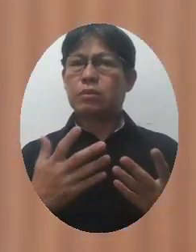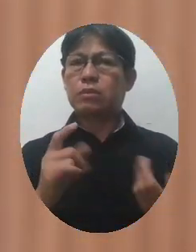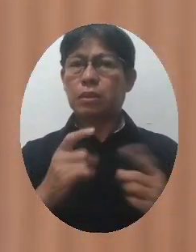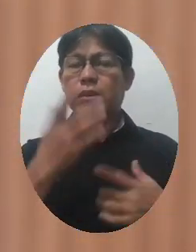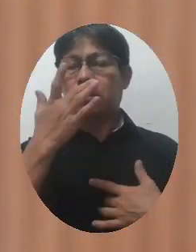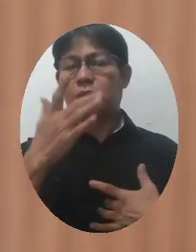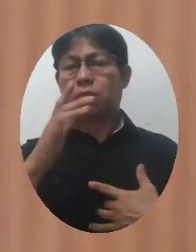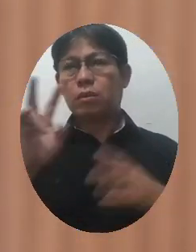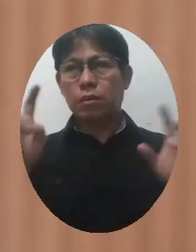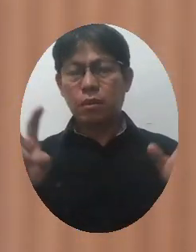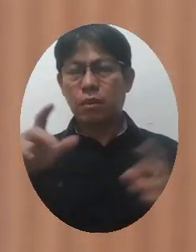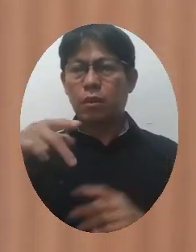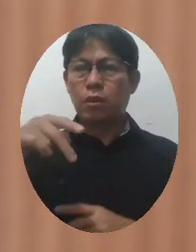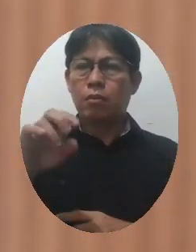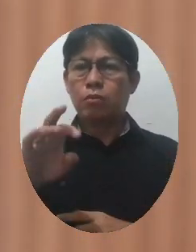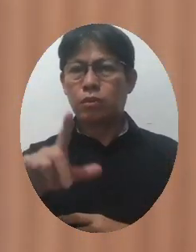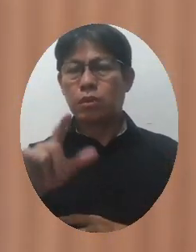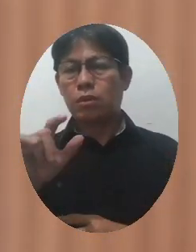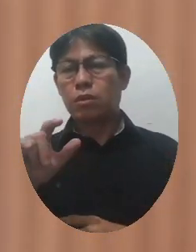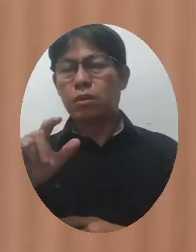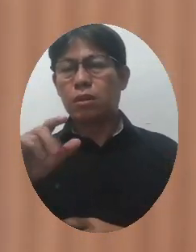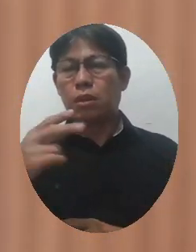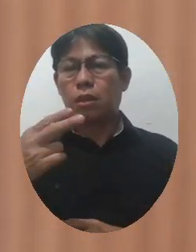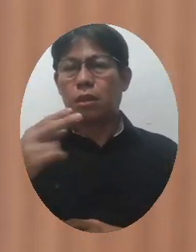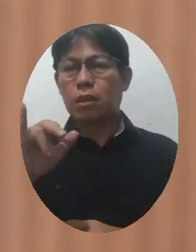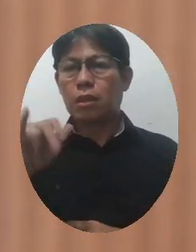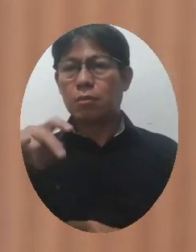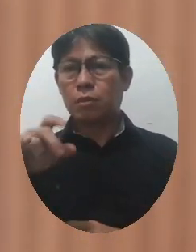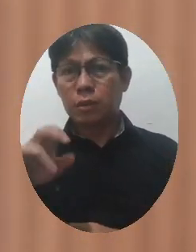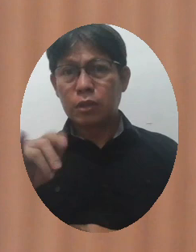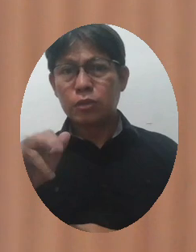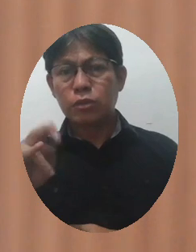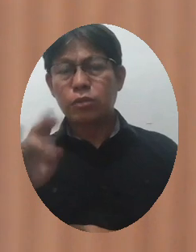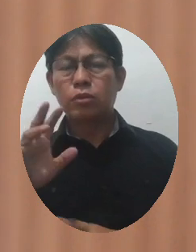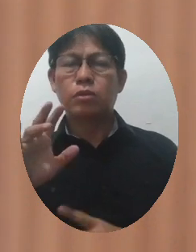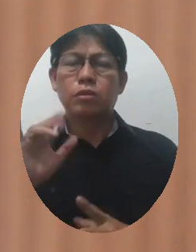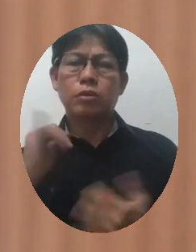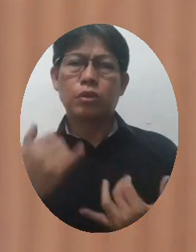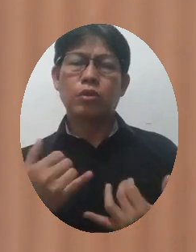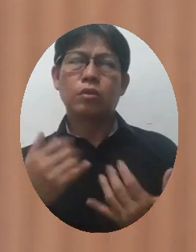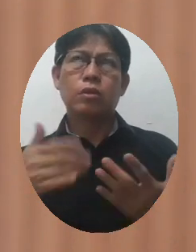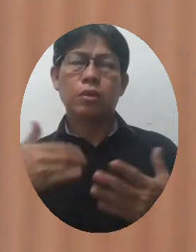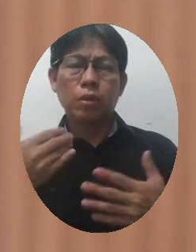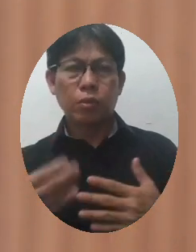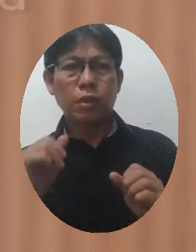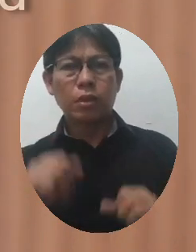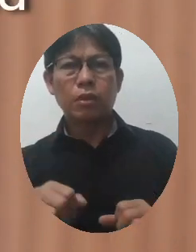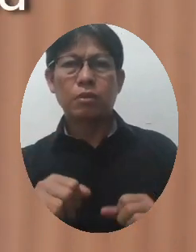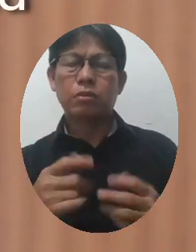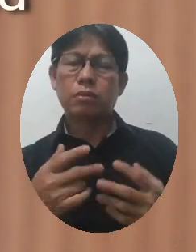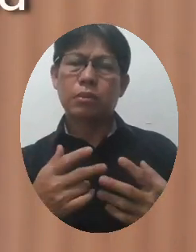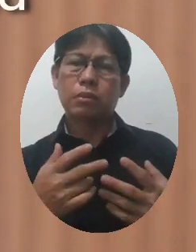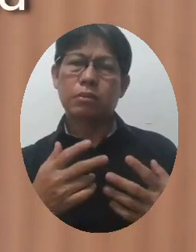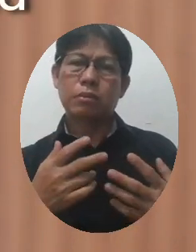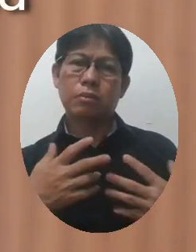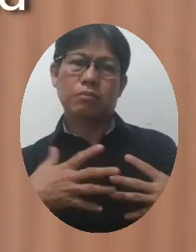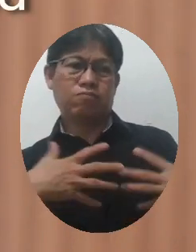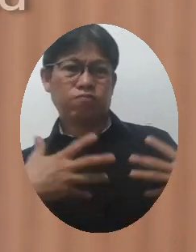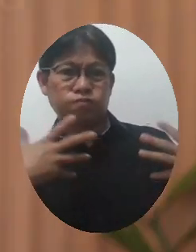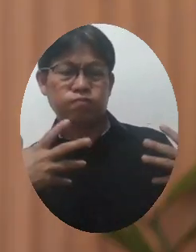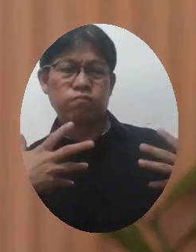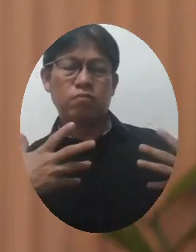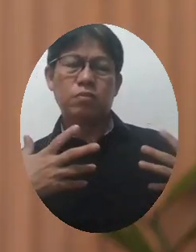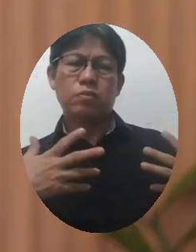portal hypertension. Tapos pag nagkaroon na ng portal hypertension, pwedeng magkaroon ng tubig sa tiyan at magkamanas yung